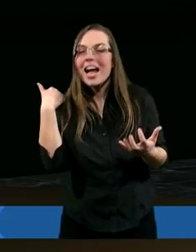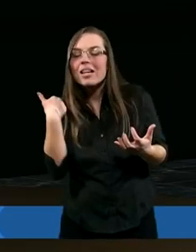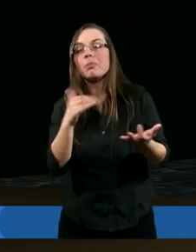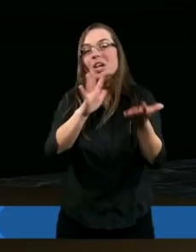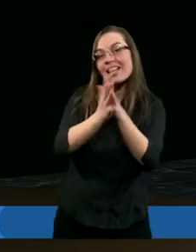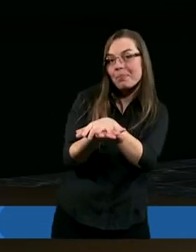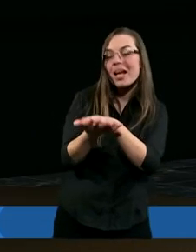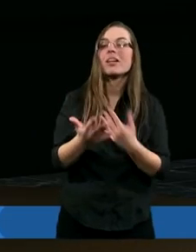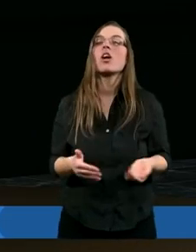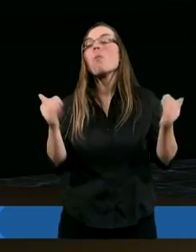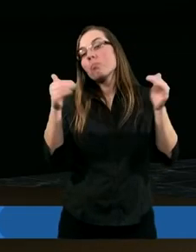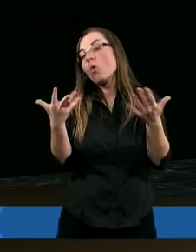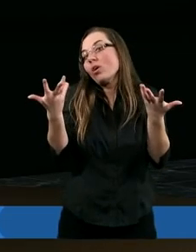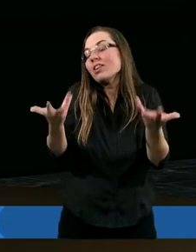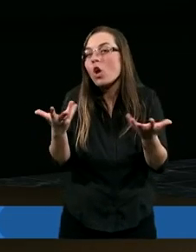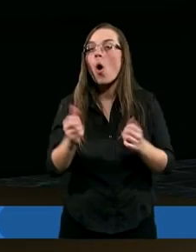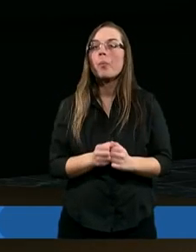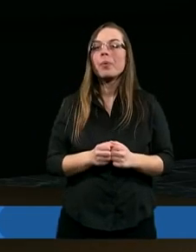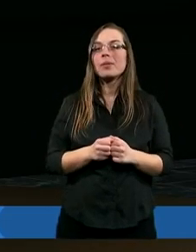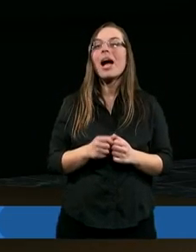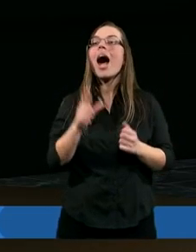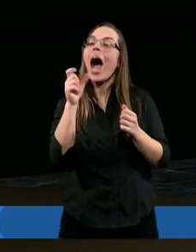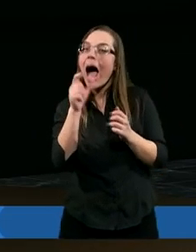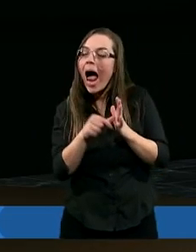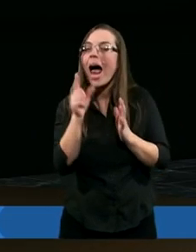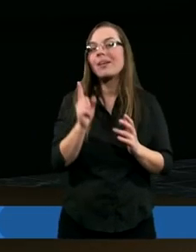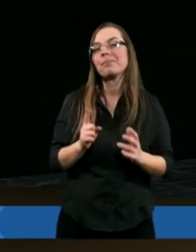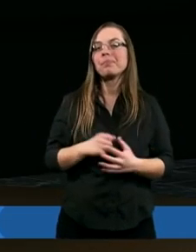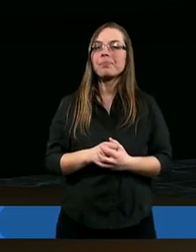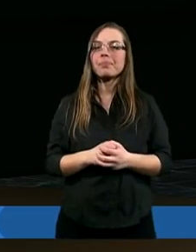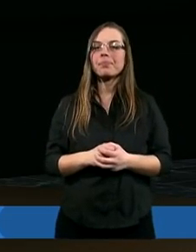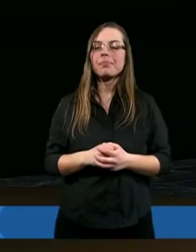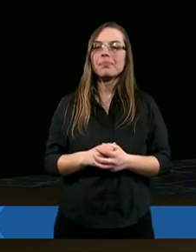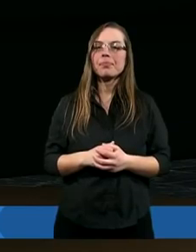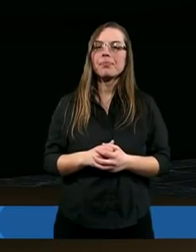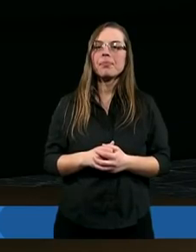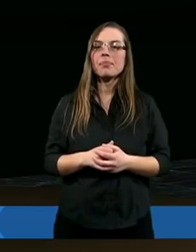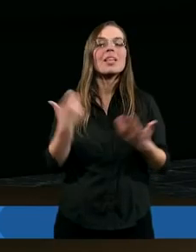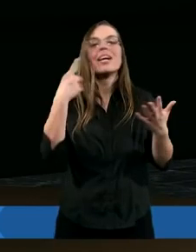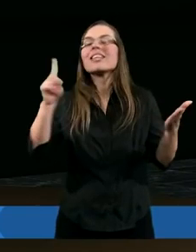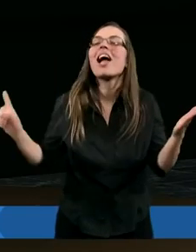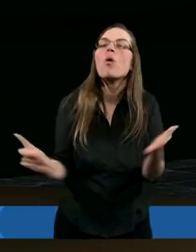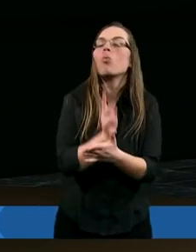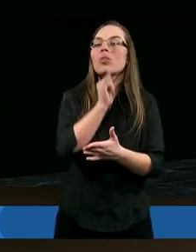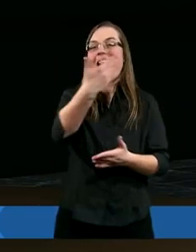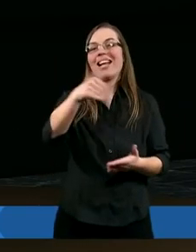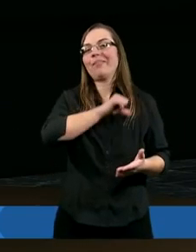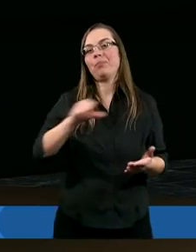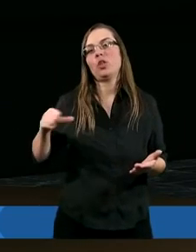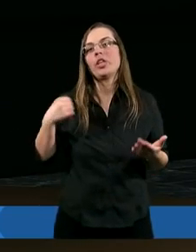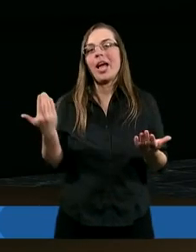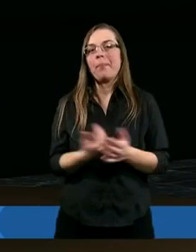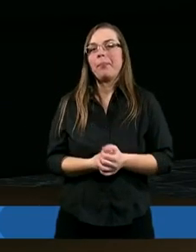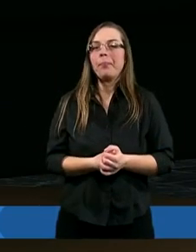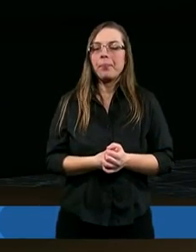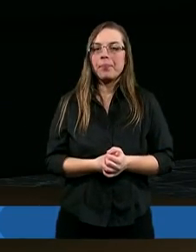chcieliby się zmienić, proszą, a nie udaje im się to.